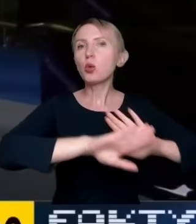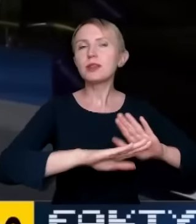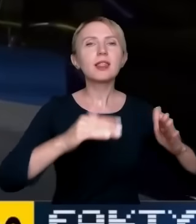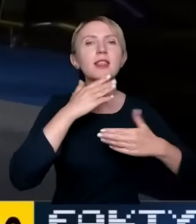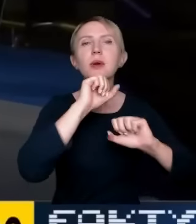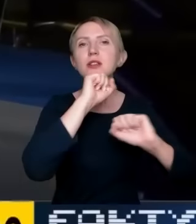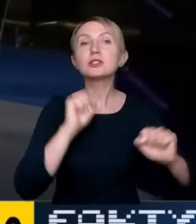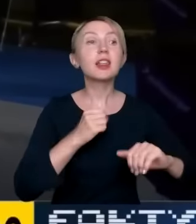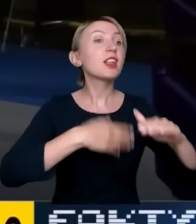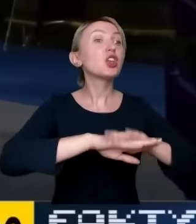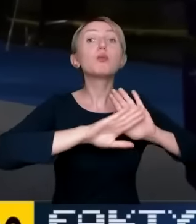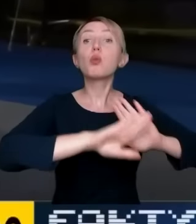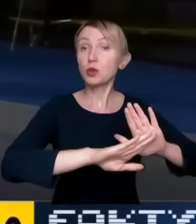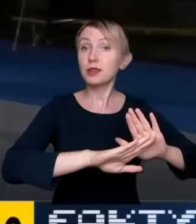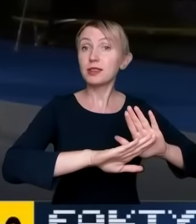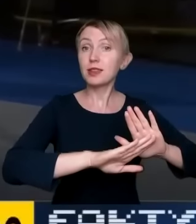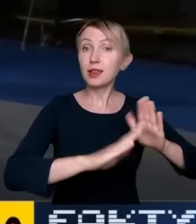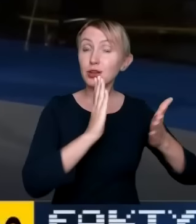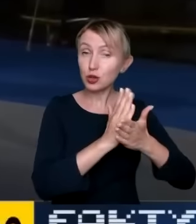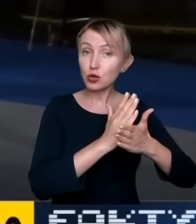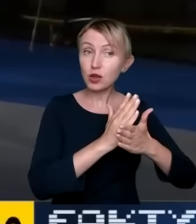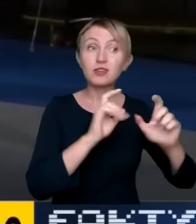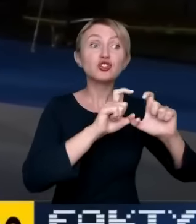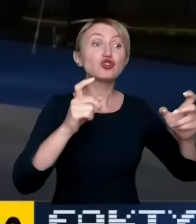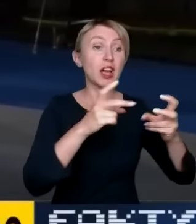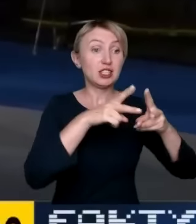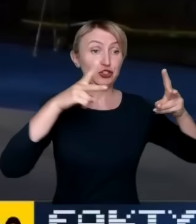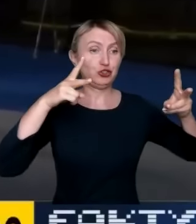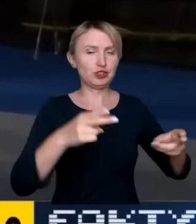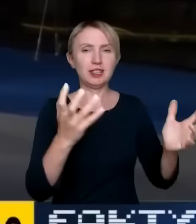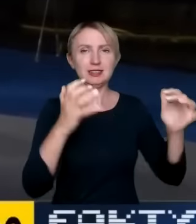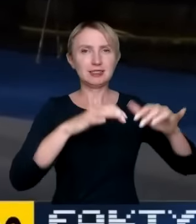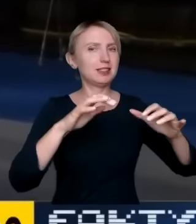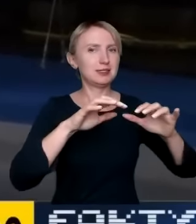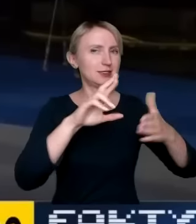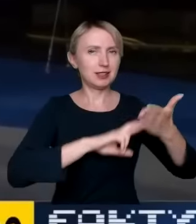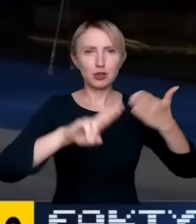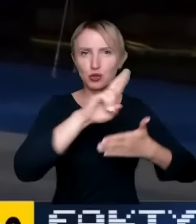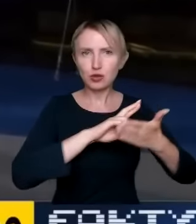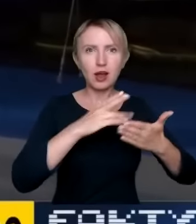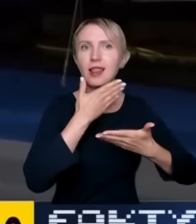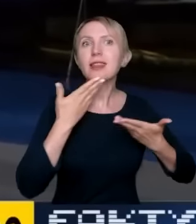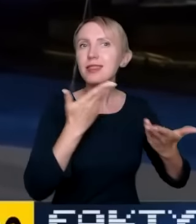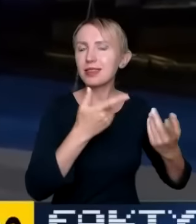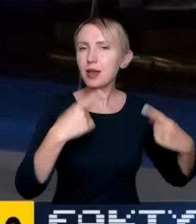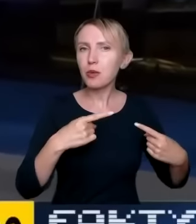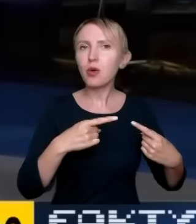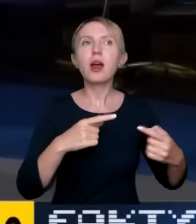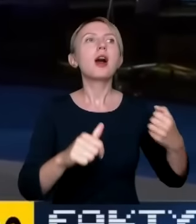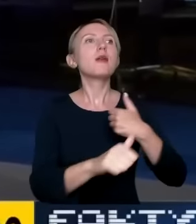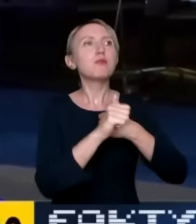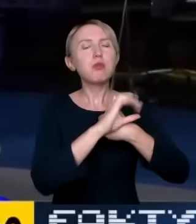immunitet dotyczy tylko zachowań. W czasie sesji zgromadzenia to nie było. W związku ze zgromadzeniem